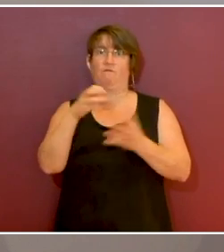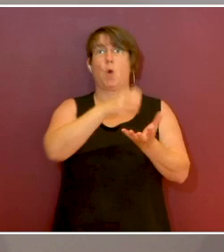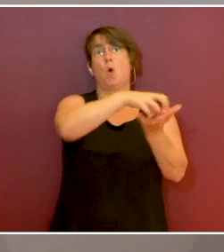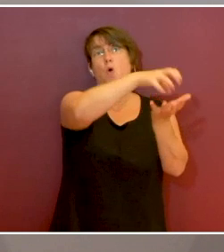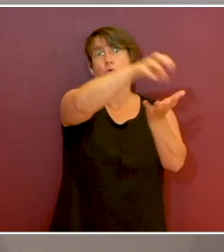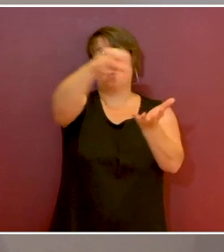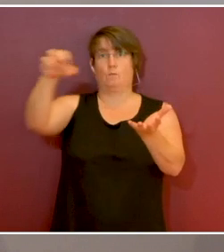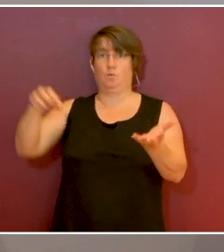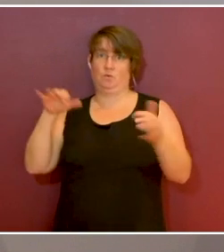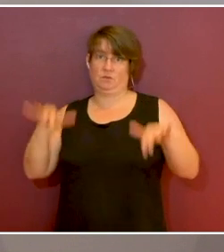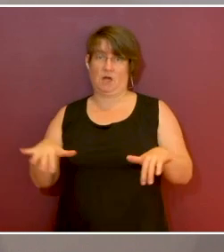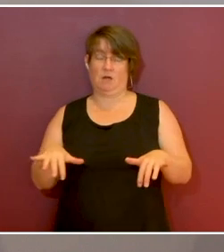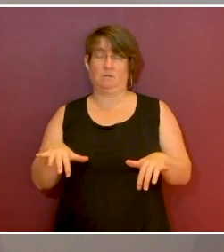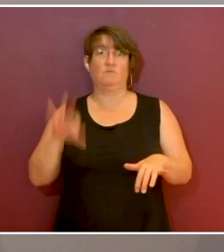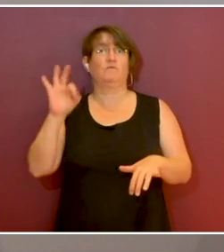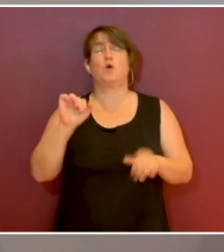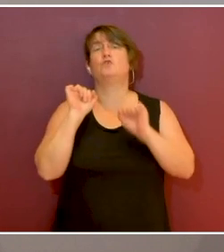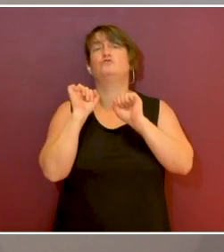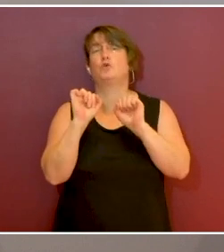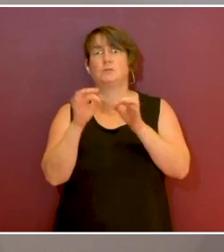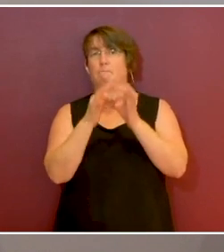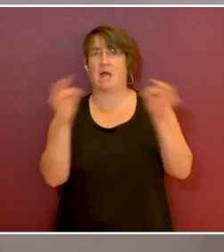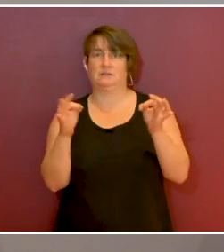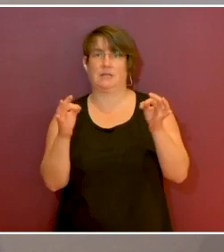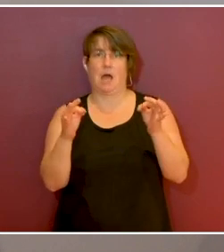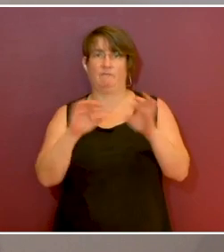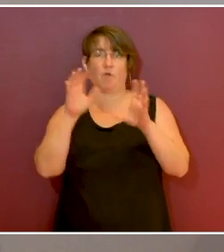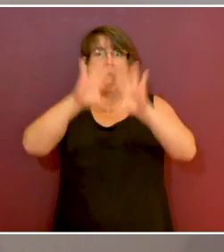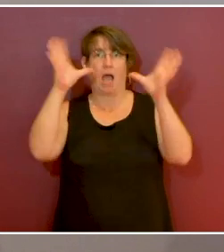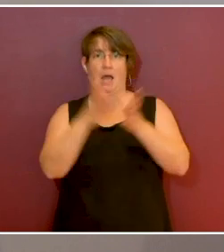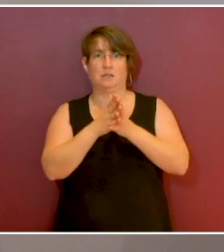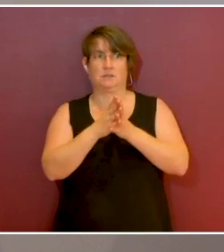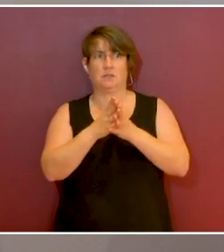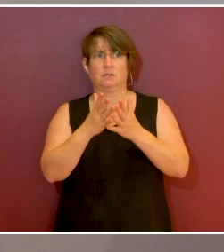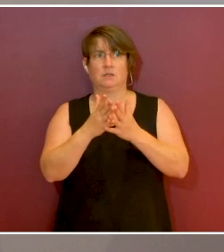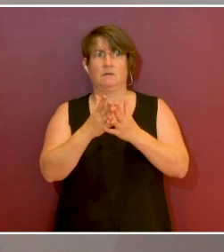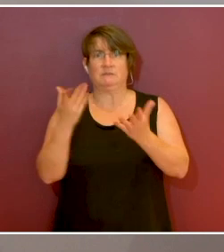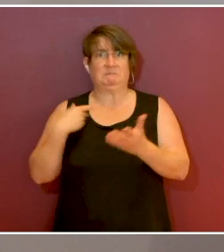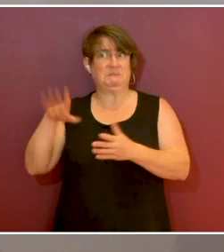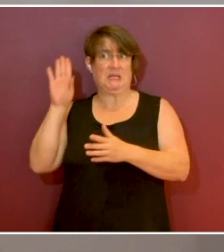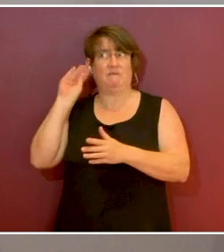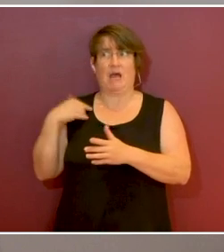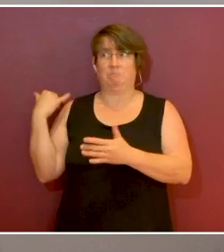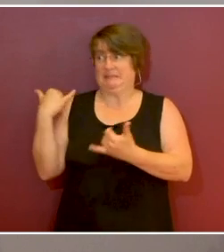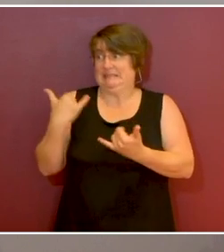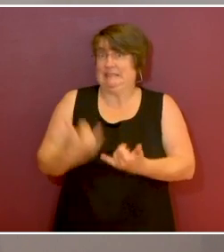für Schutzmaßnahmen aller Art. Nach meiner Kenntnis ist das nicht voll ausgeschöpft worden. Das